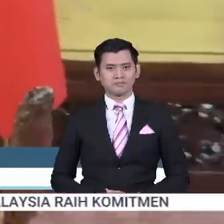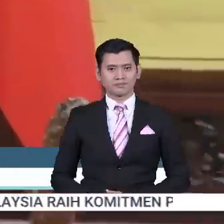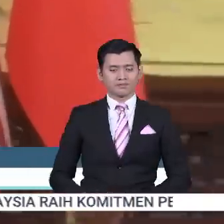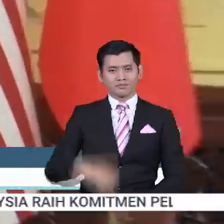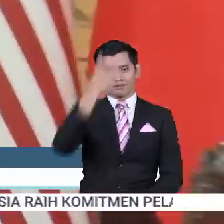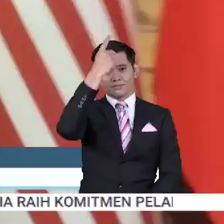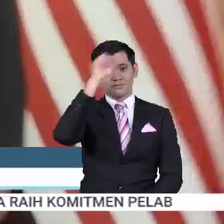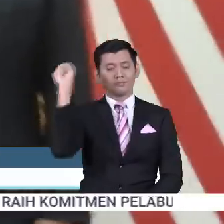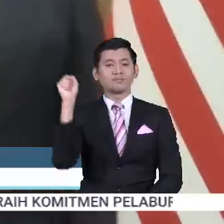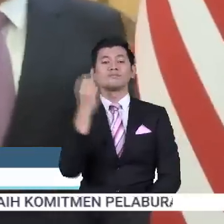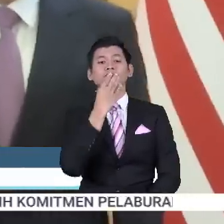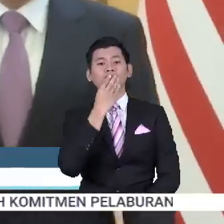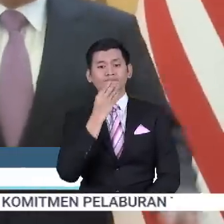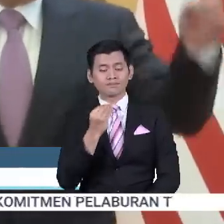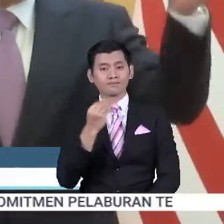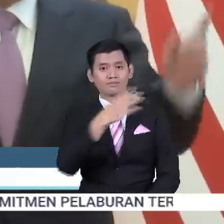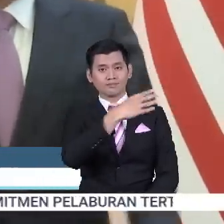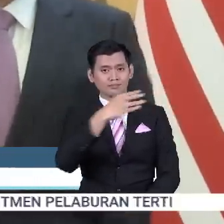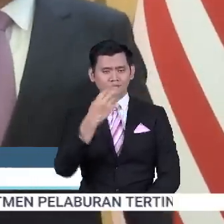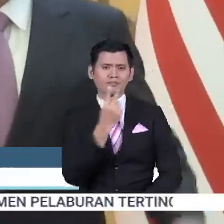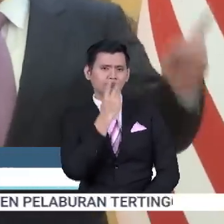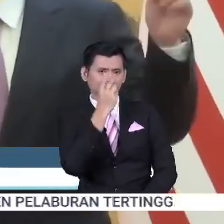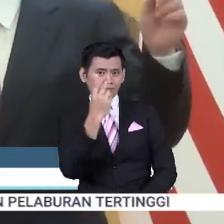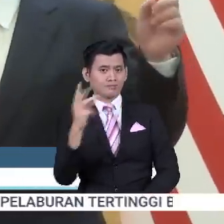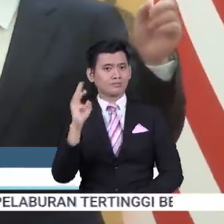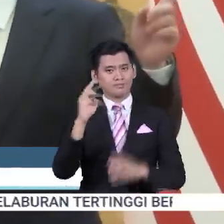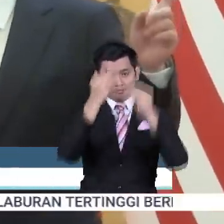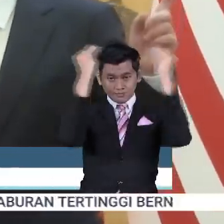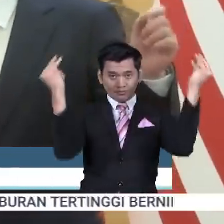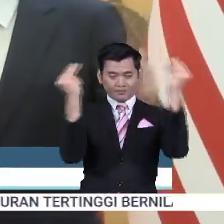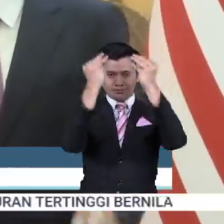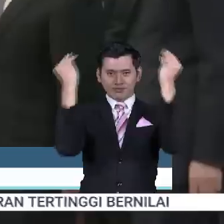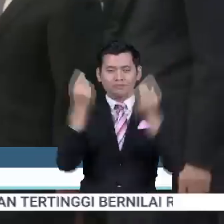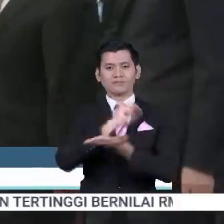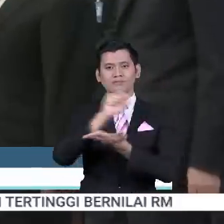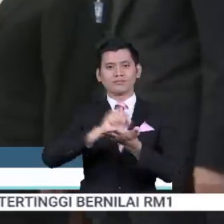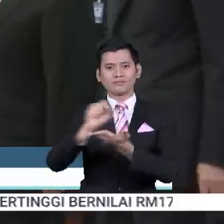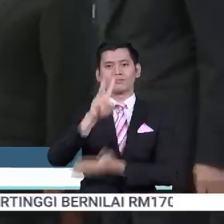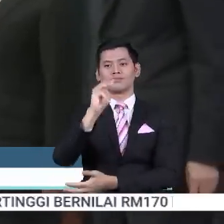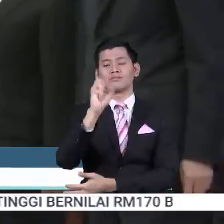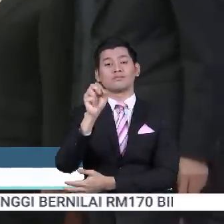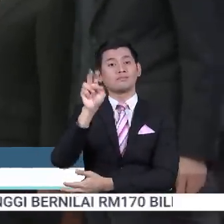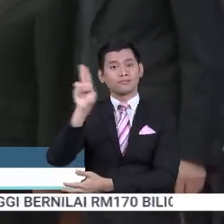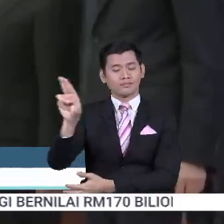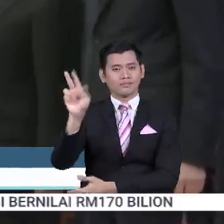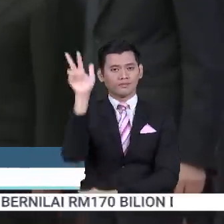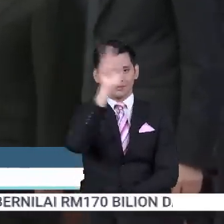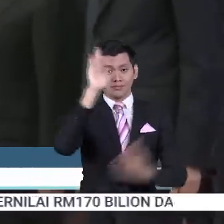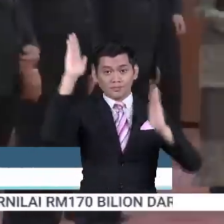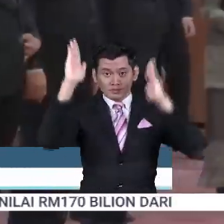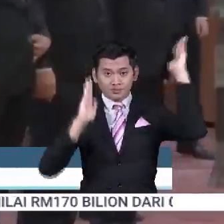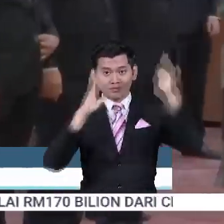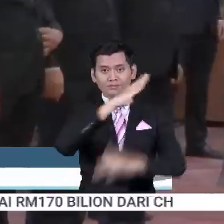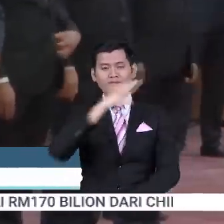Datuk Seri Anwar dan Qiang kemudiannya menyaksikan majlis menandatangani tiga memorandum persefahaman MOU antara Kerajaan Malaysia dan